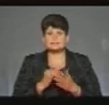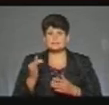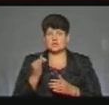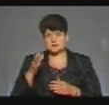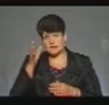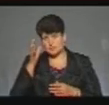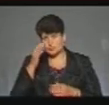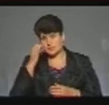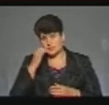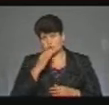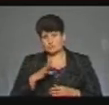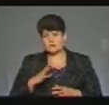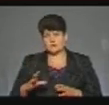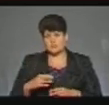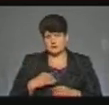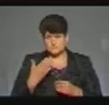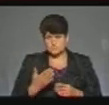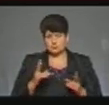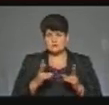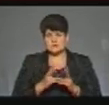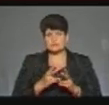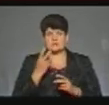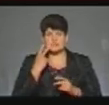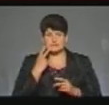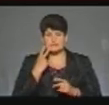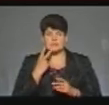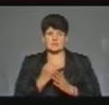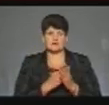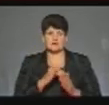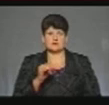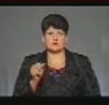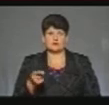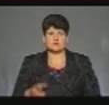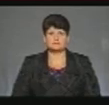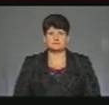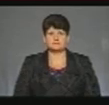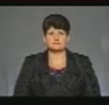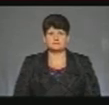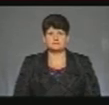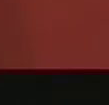Я вам дякую, що були з нами. Зустрінемось, як завжди, на телеканалі «Тернопіль». До зустрічі.